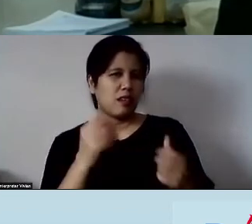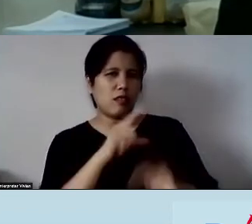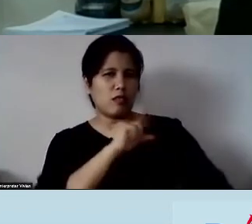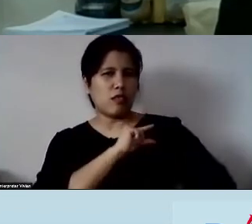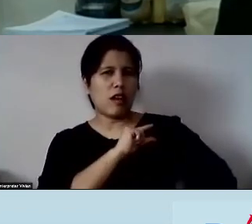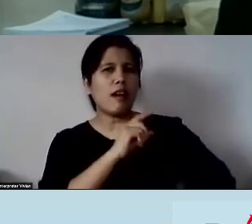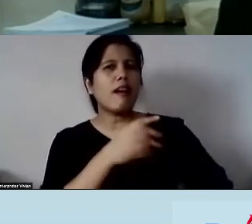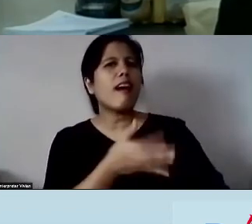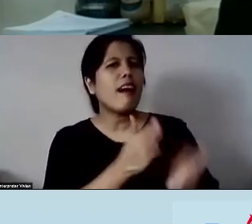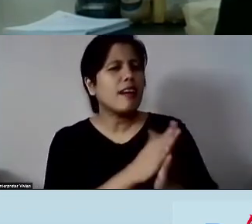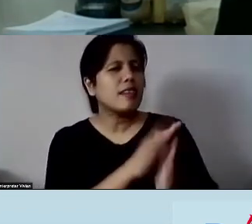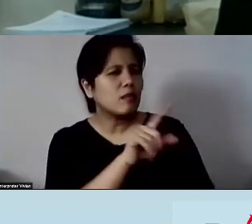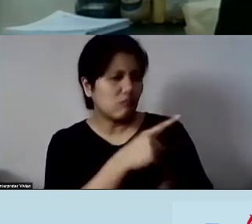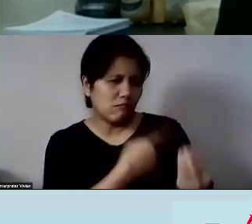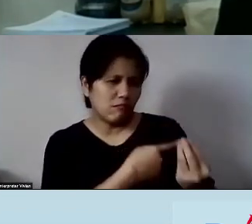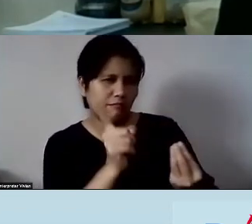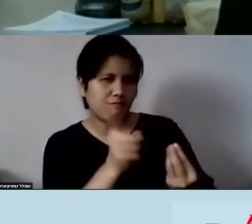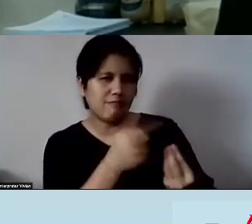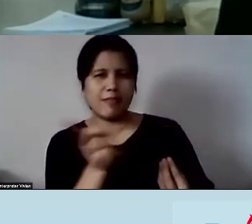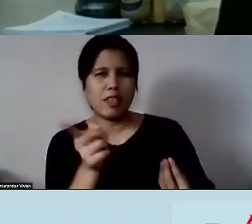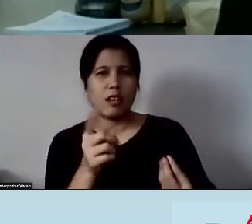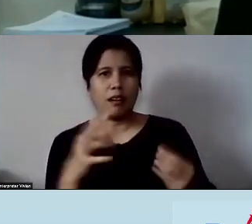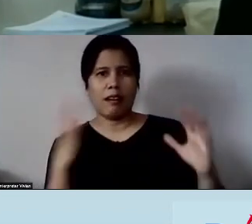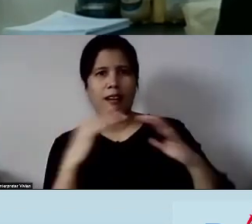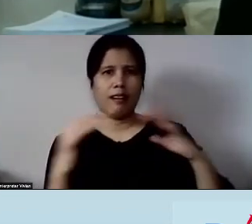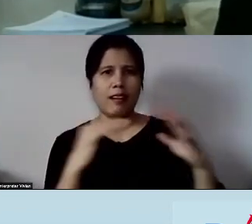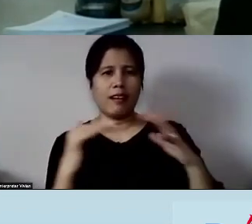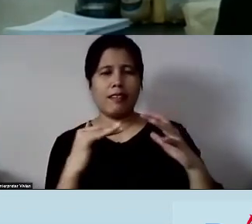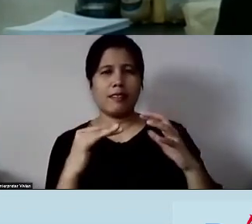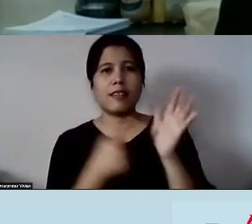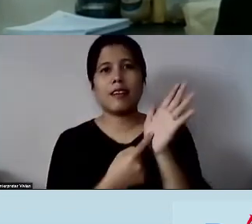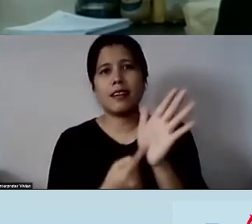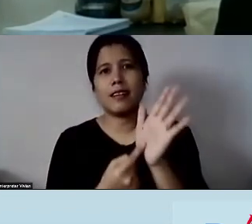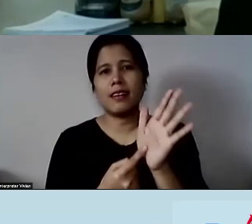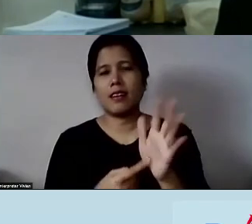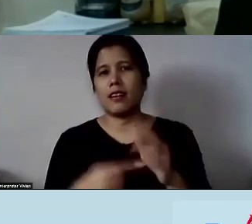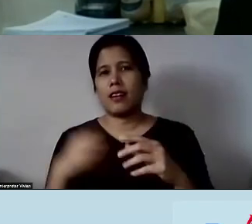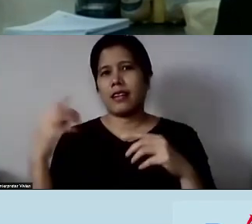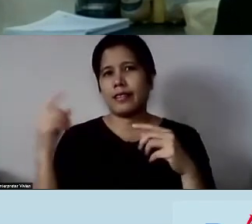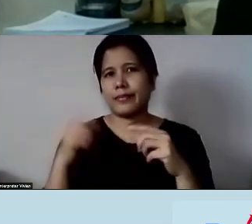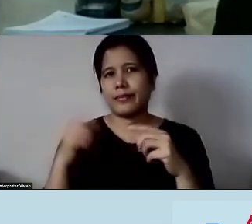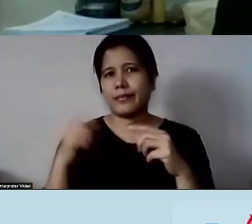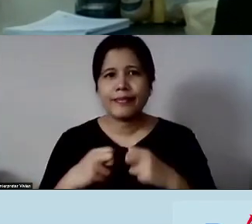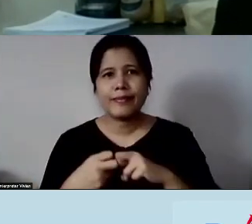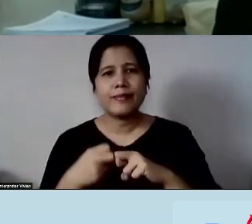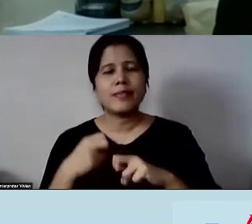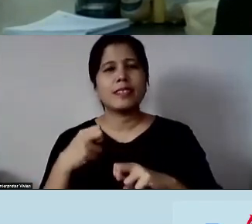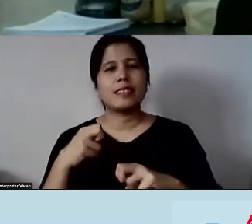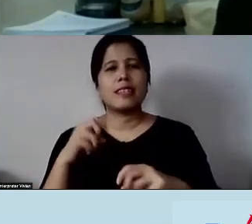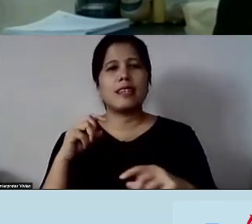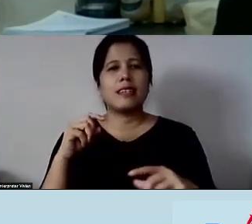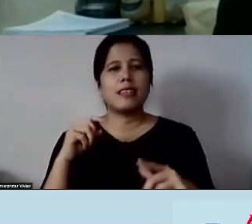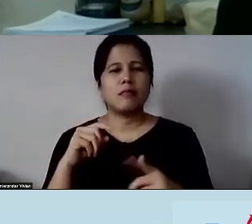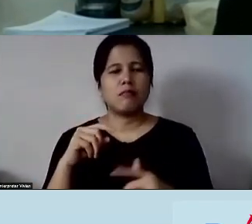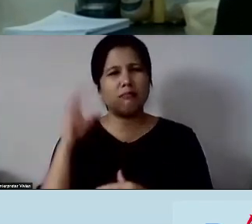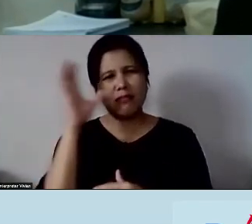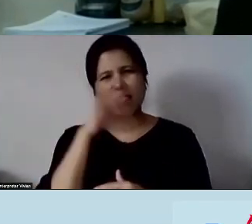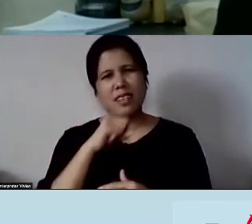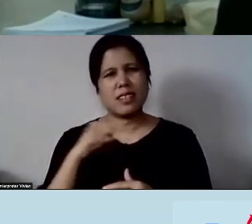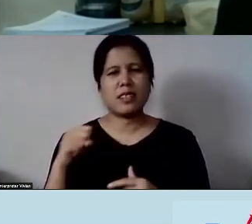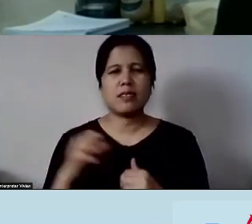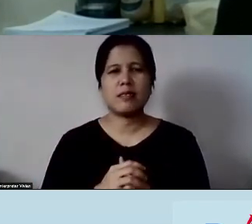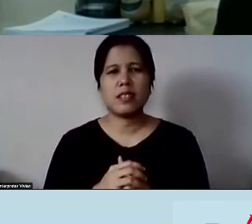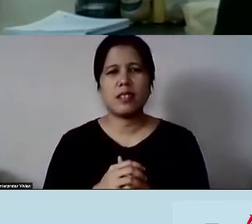asked him to leave. Tapos nagkaroon ng commotion. Siyempre, pinakita niya yung card niya, nagkaroon ng conflict, no? So I guess same thing